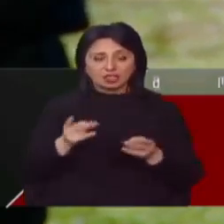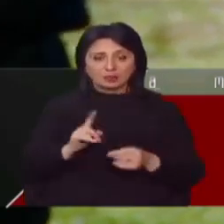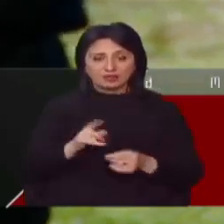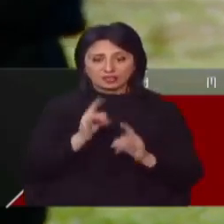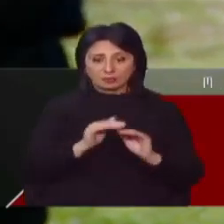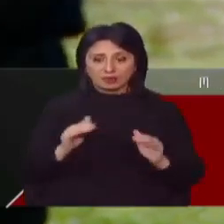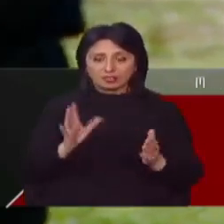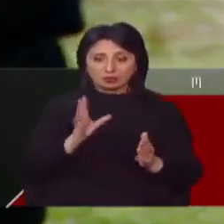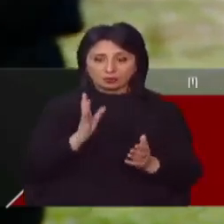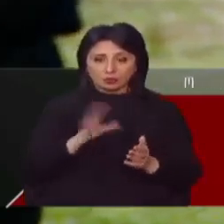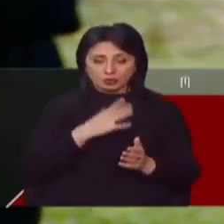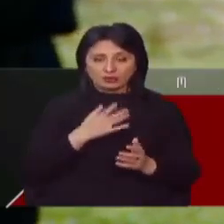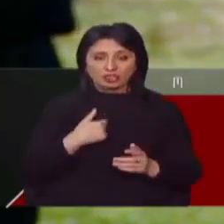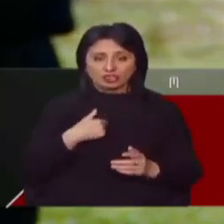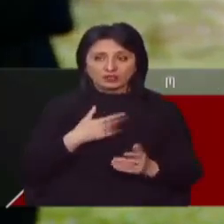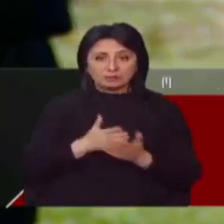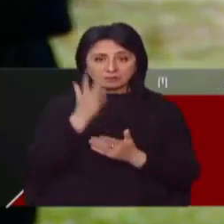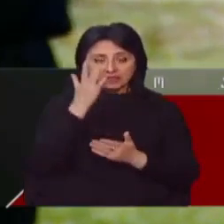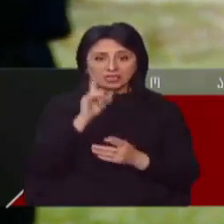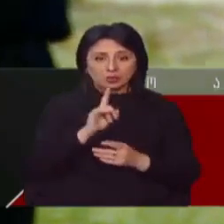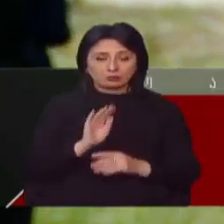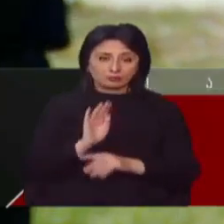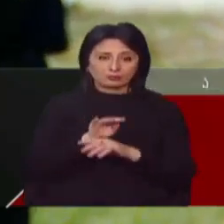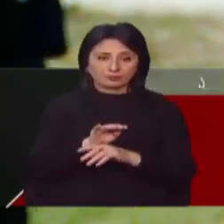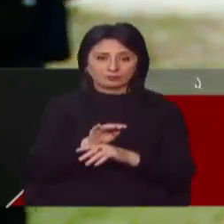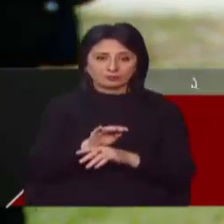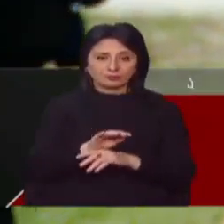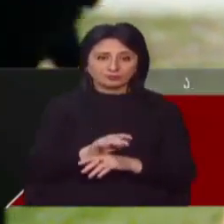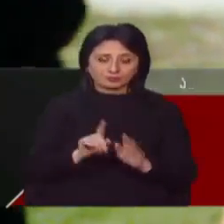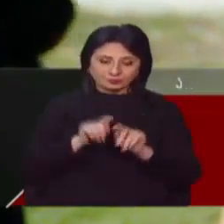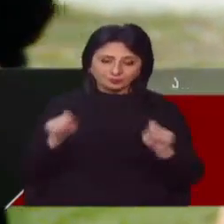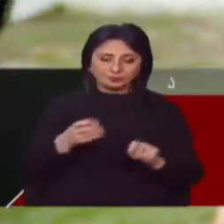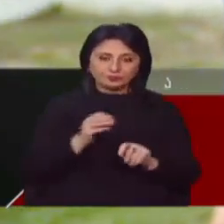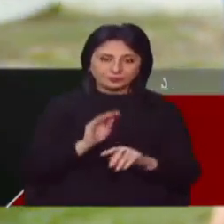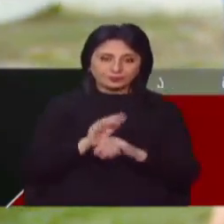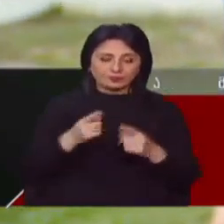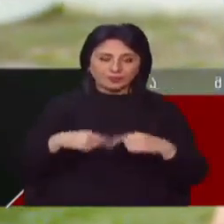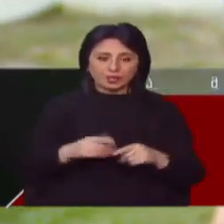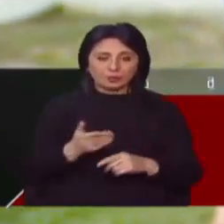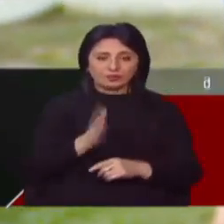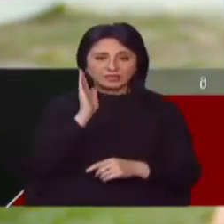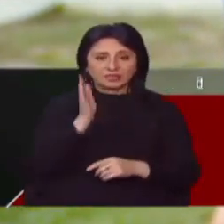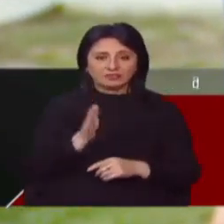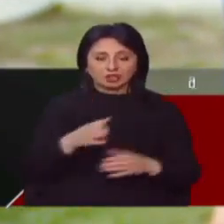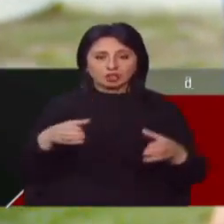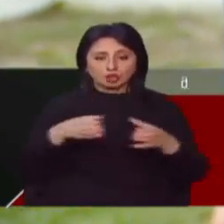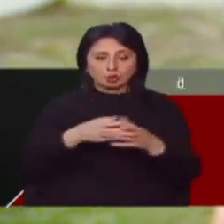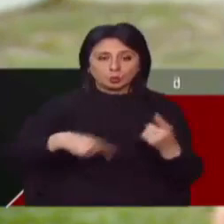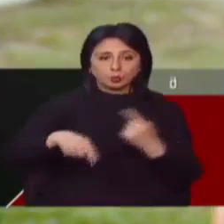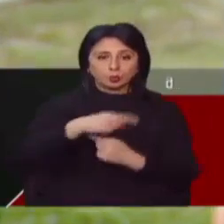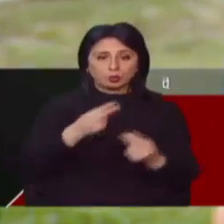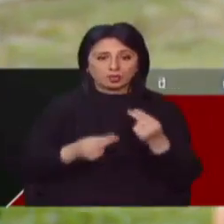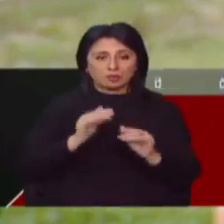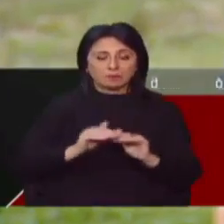რაც ბავშვებს ჰქონდათ და ჩვენი მიზანი იყო, რომ დაგვიარსებინა ზუსტად ისეთი წრეები, რომლებიც იქნებოდა ჯგუფური